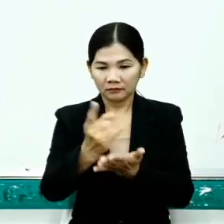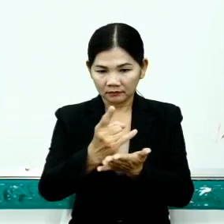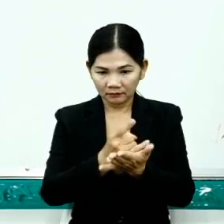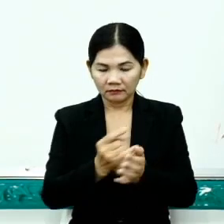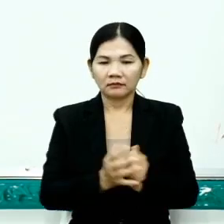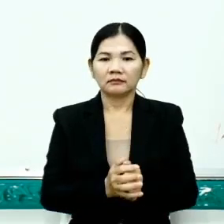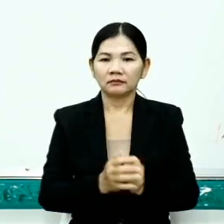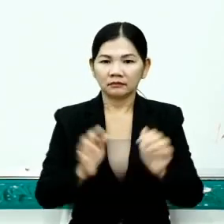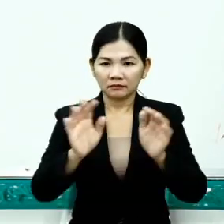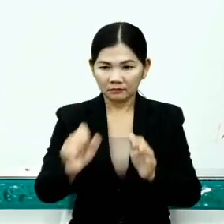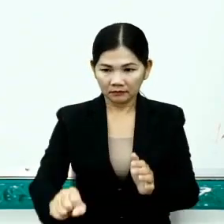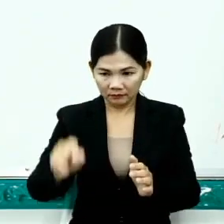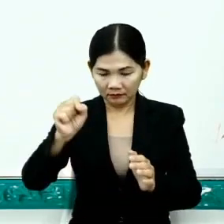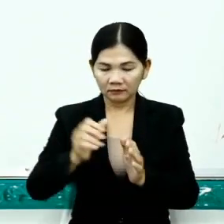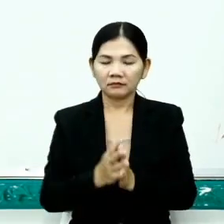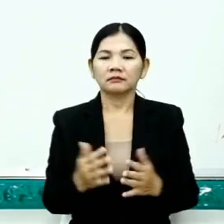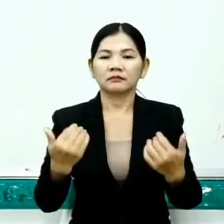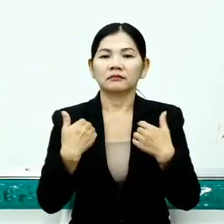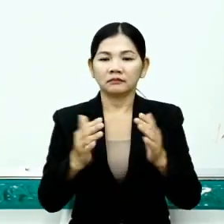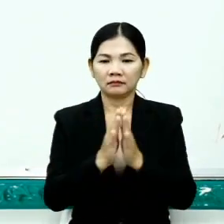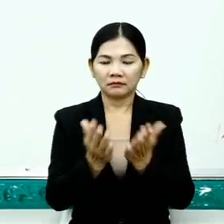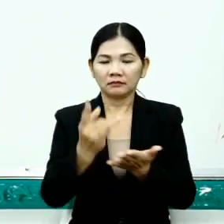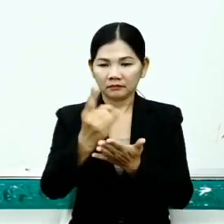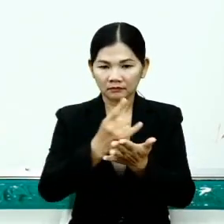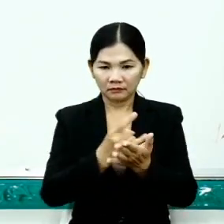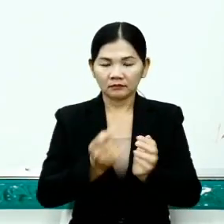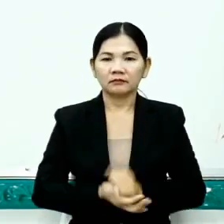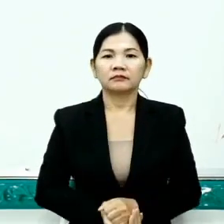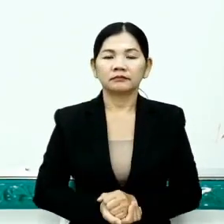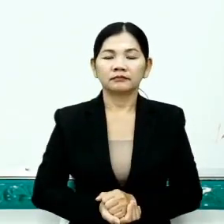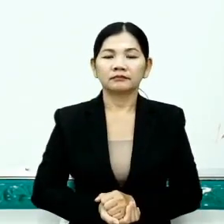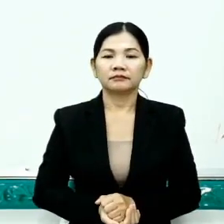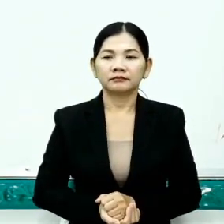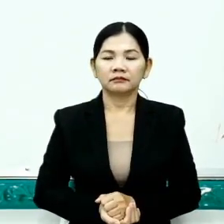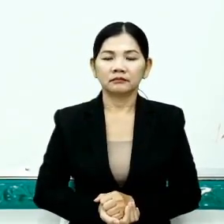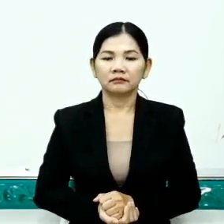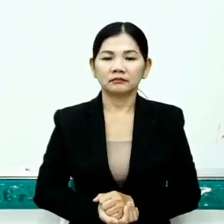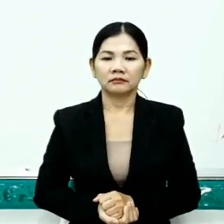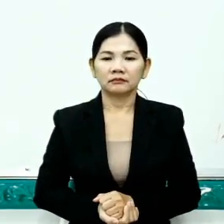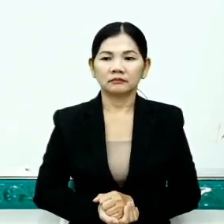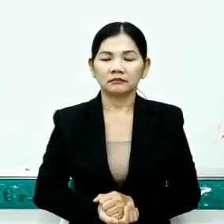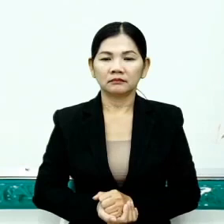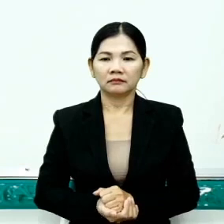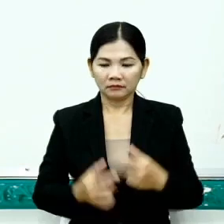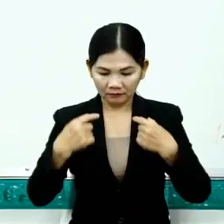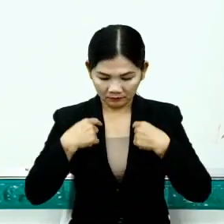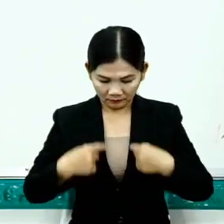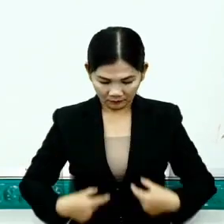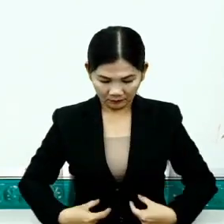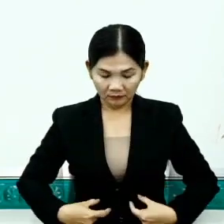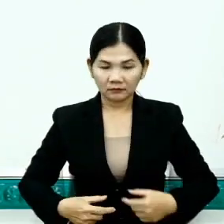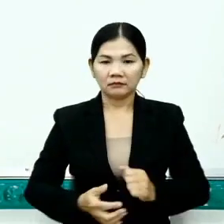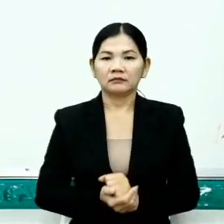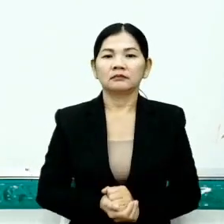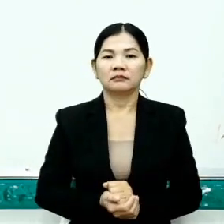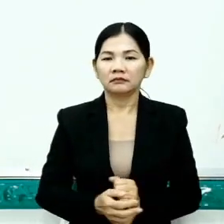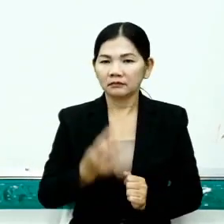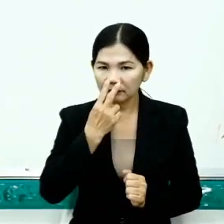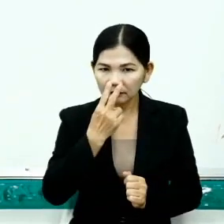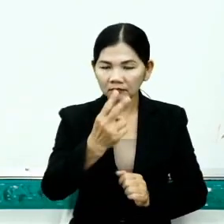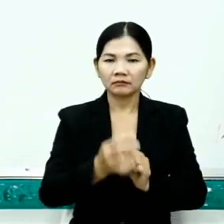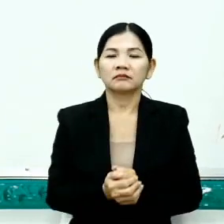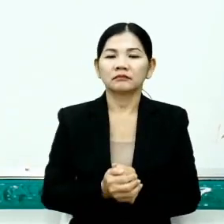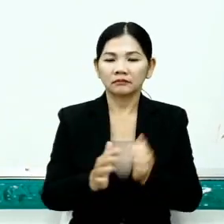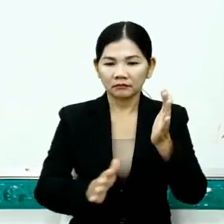ផងណាដាក់លើក្តារឈ្នួនហើយដាក់នៅលើសៀវភៅមេរៀនរបស់កូនចាកាផាអ្នកគ្រូគិតឃើញហើយកូនគិ